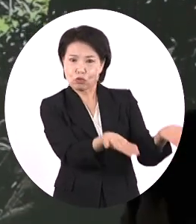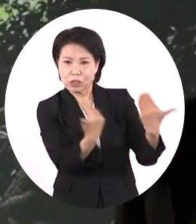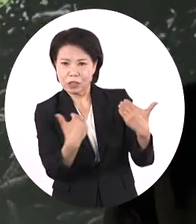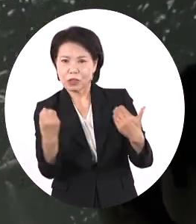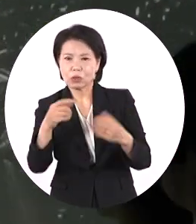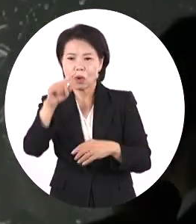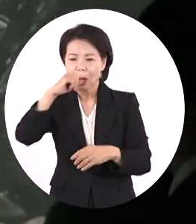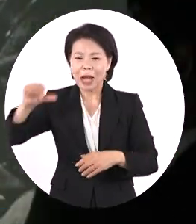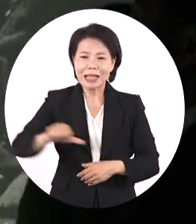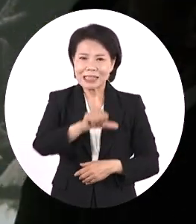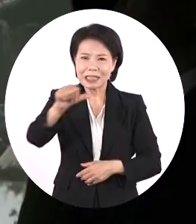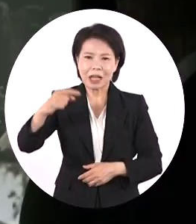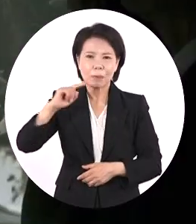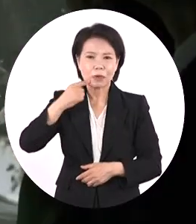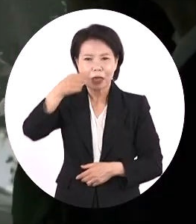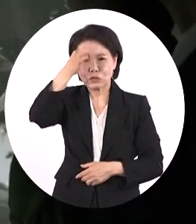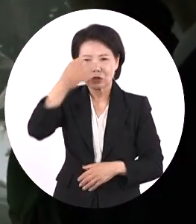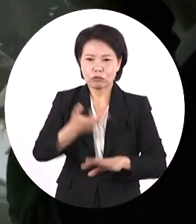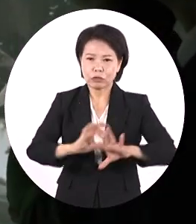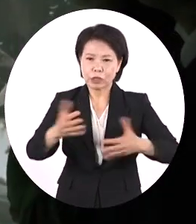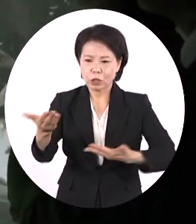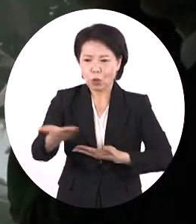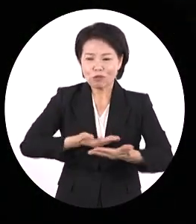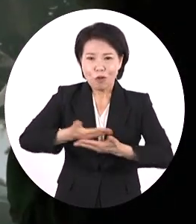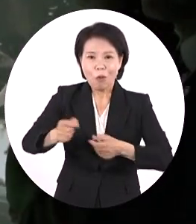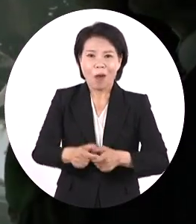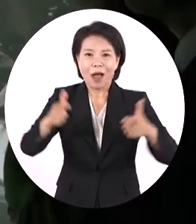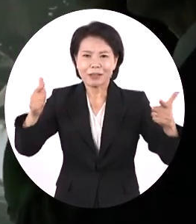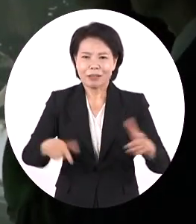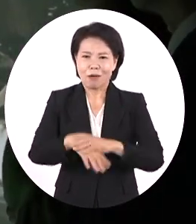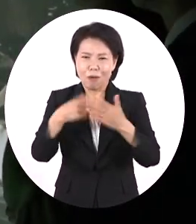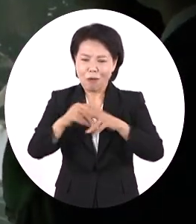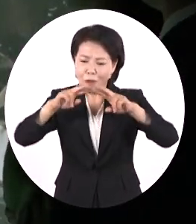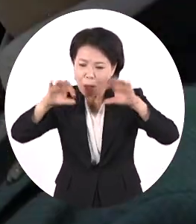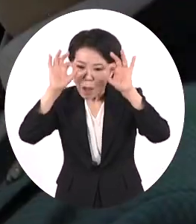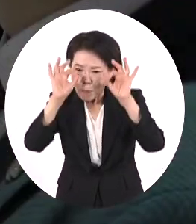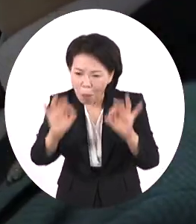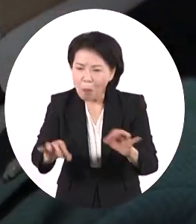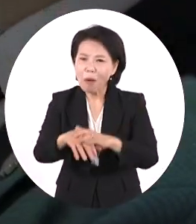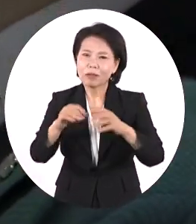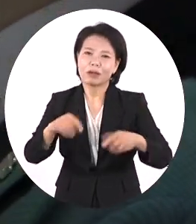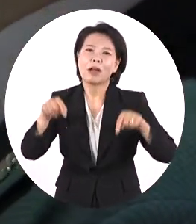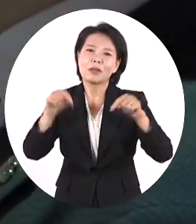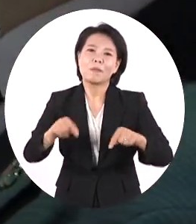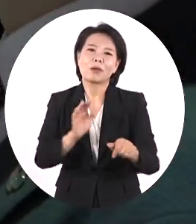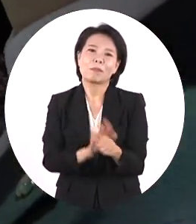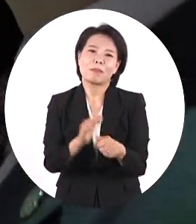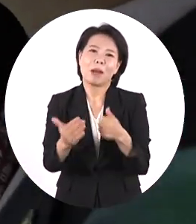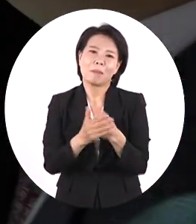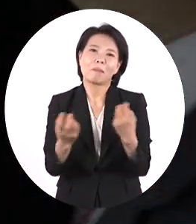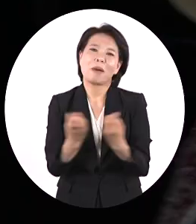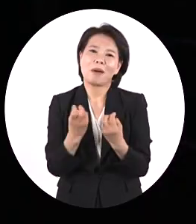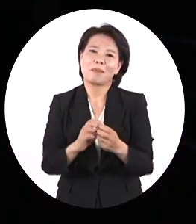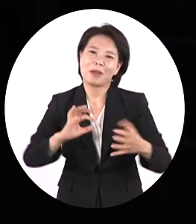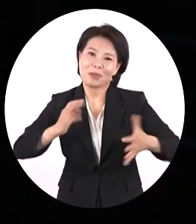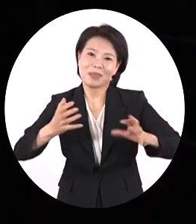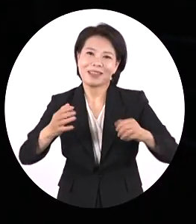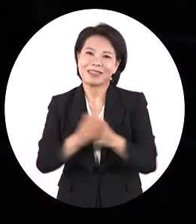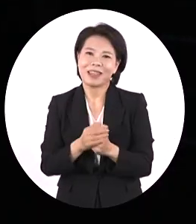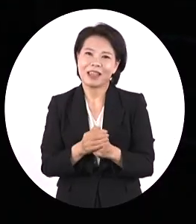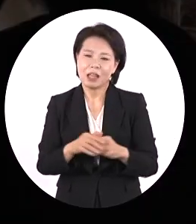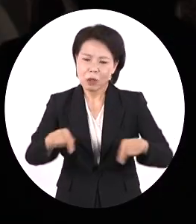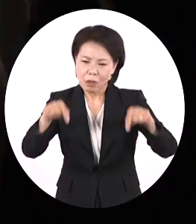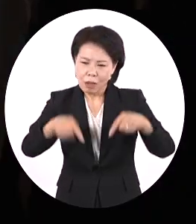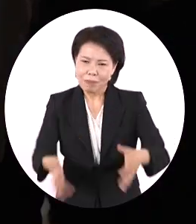유치, 아시아 예술인과의 국제교류 확대 등 실질적인 협력 방안을 논의했는데요.